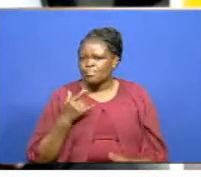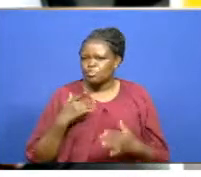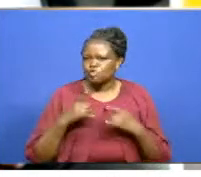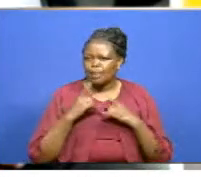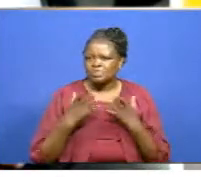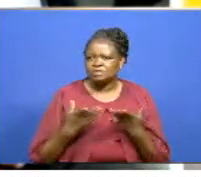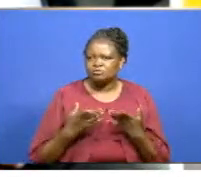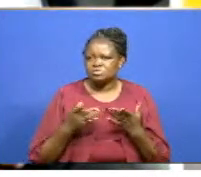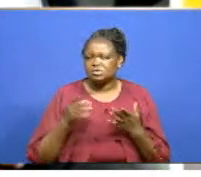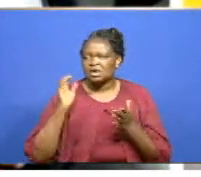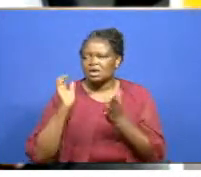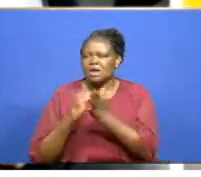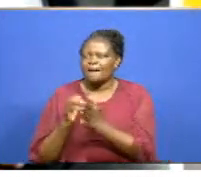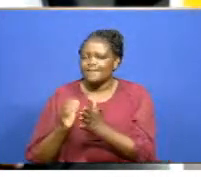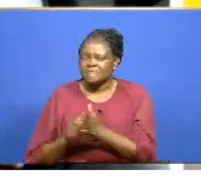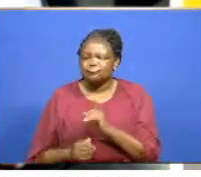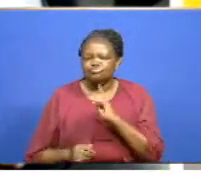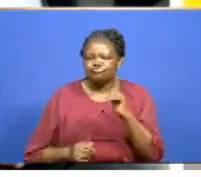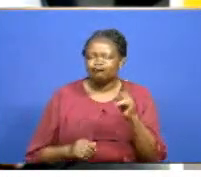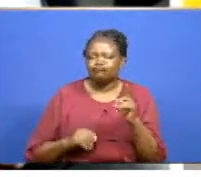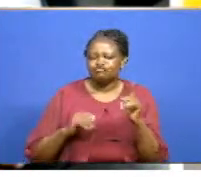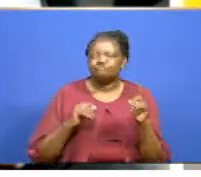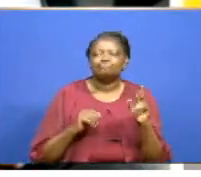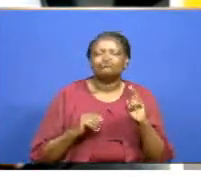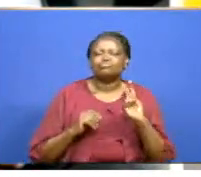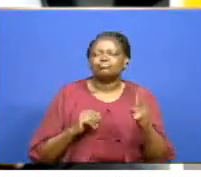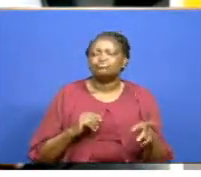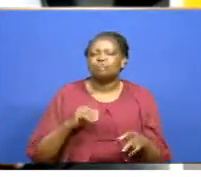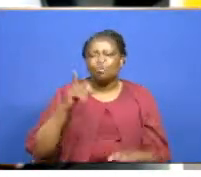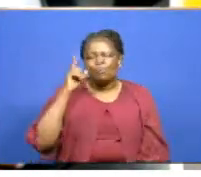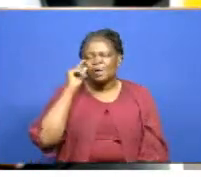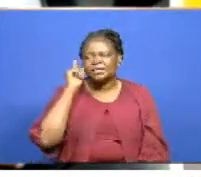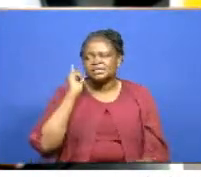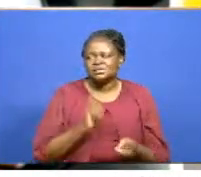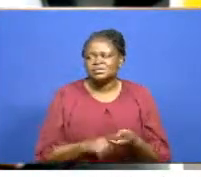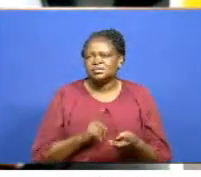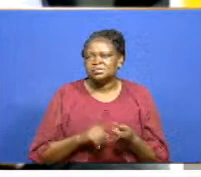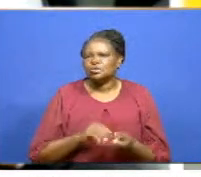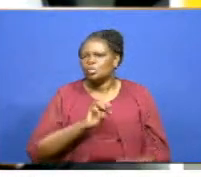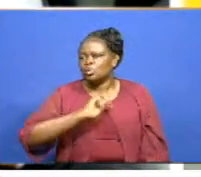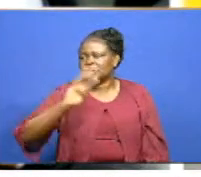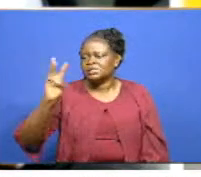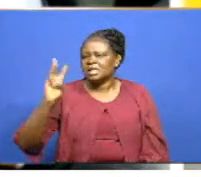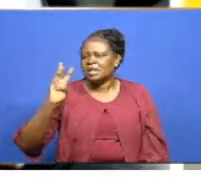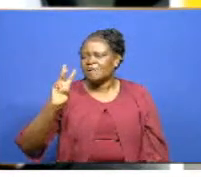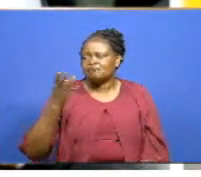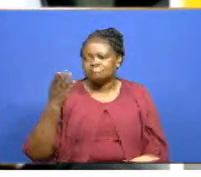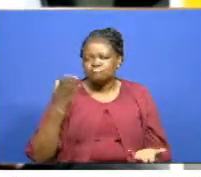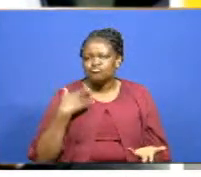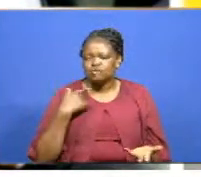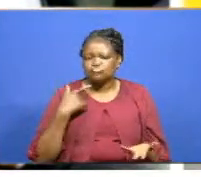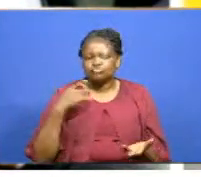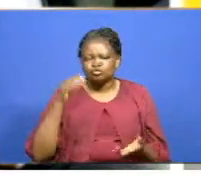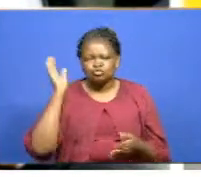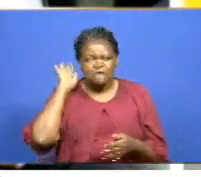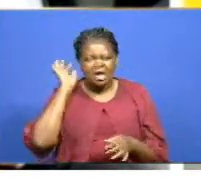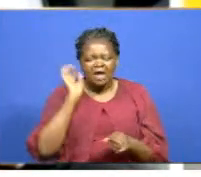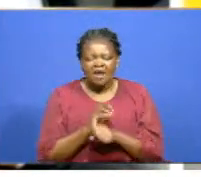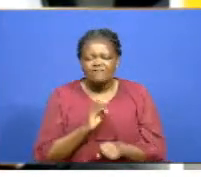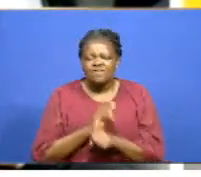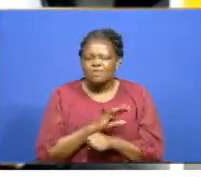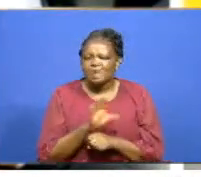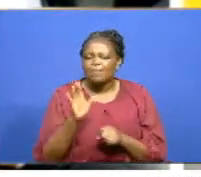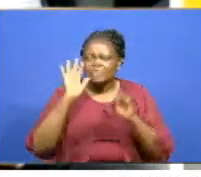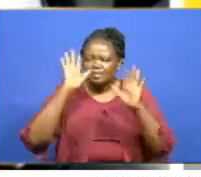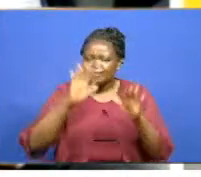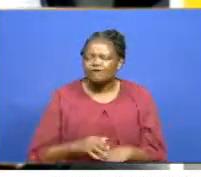siasa za Ukambani, siasa za kule Pwani na vilevile eneo la Western. Ningependa kupata tu kauli yako kuhusiana na